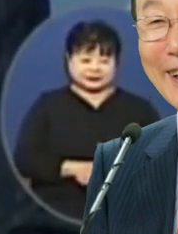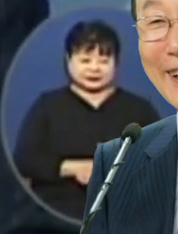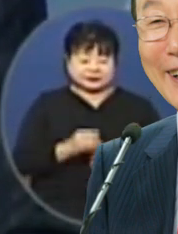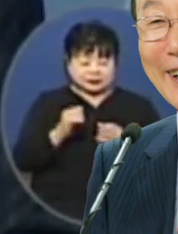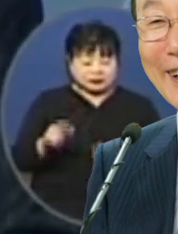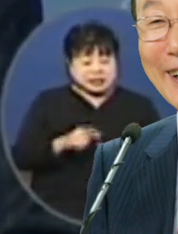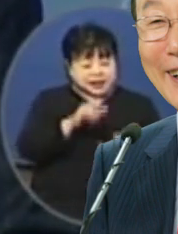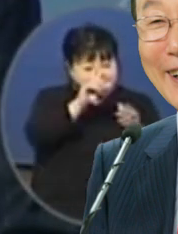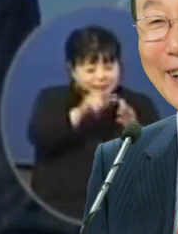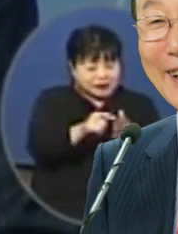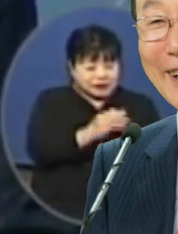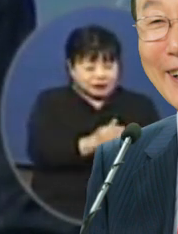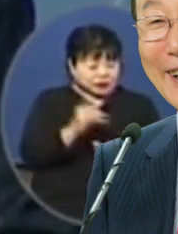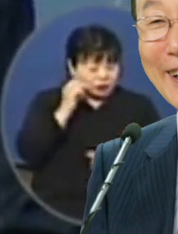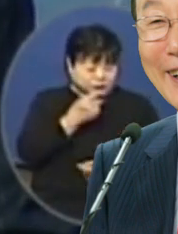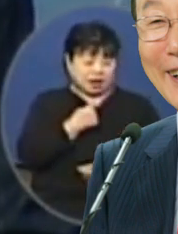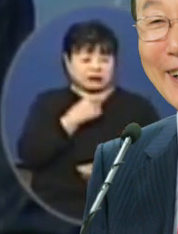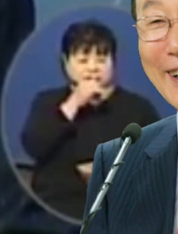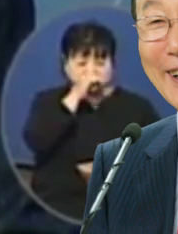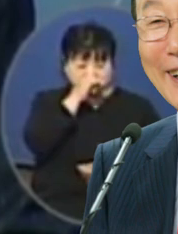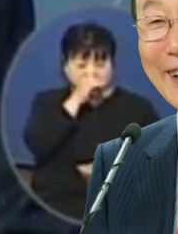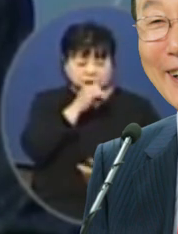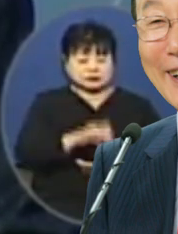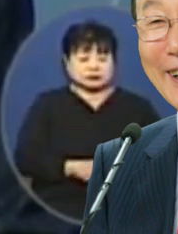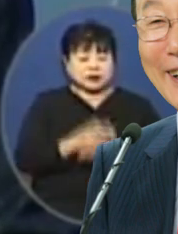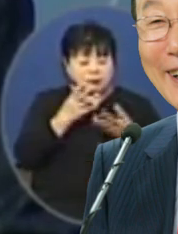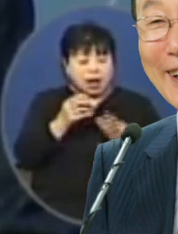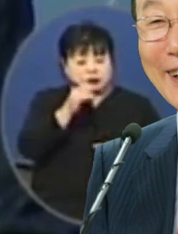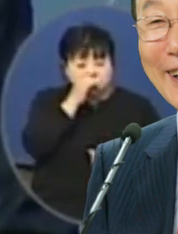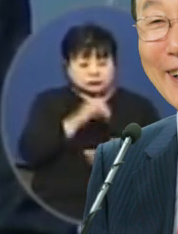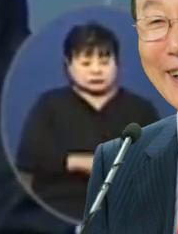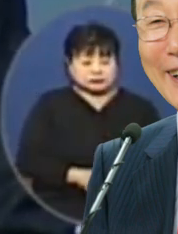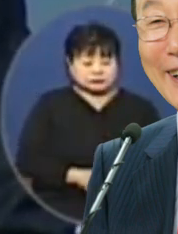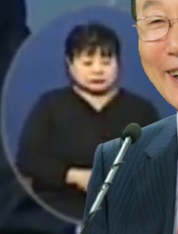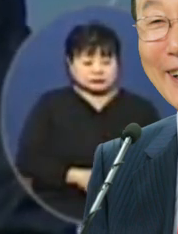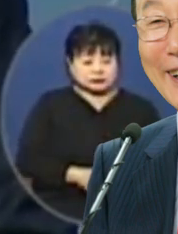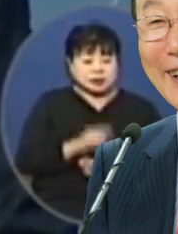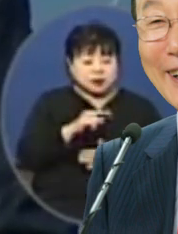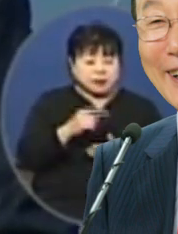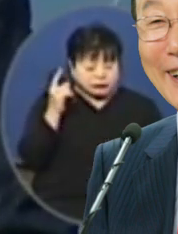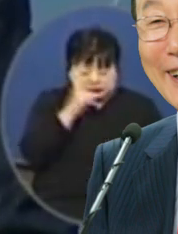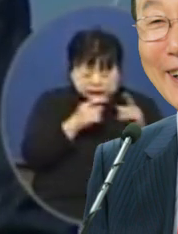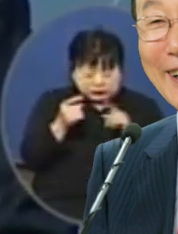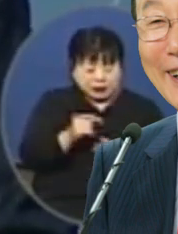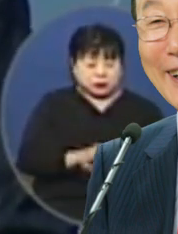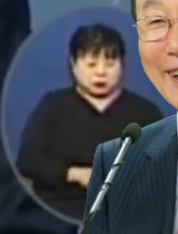인생을 살면 여러 가지 어려운 점이 한없이 많습니다. 마음 상하고